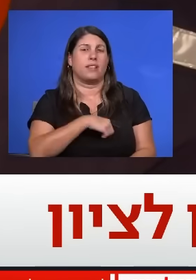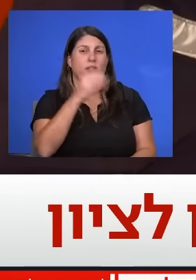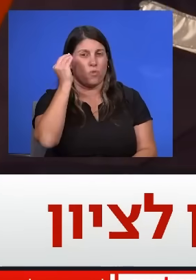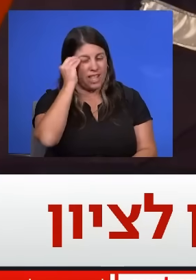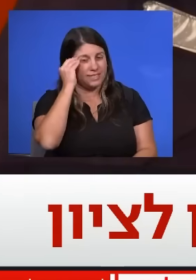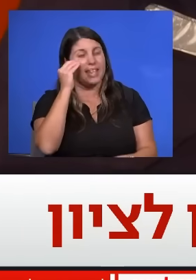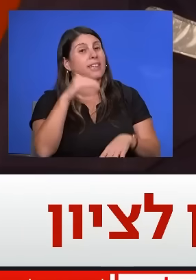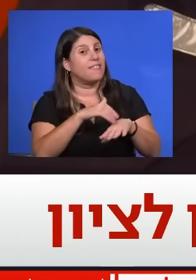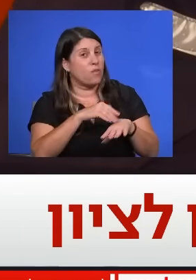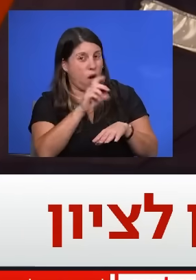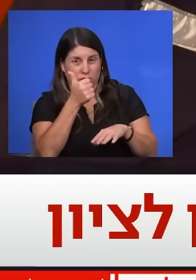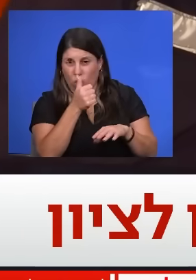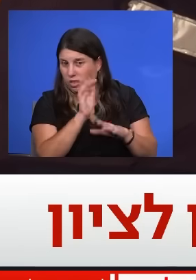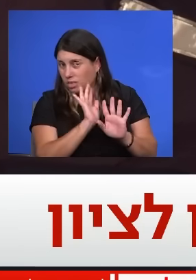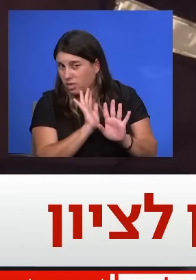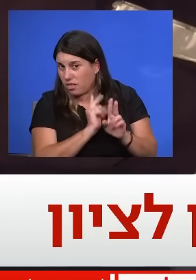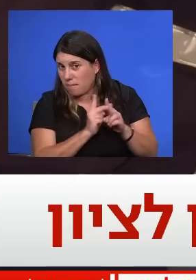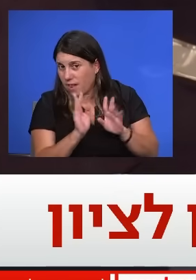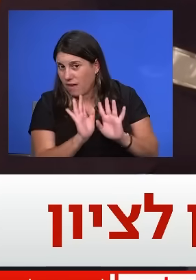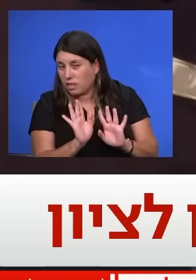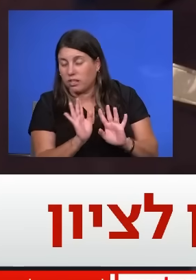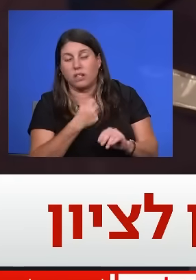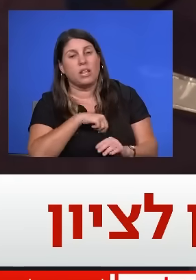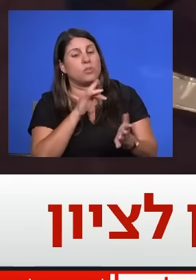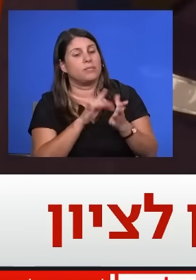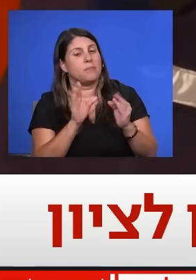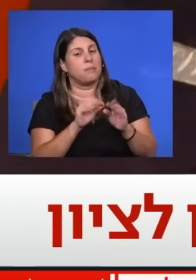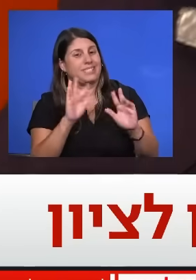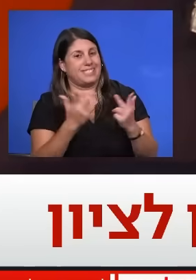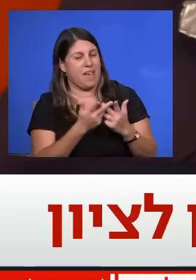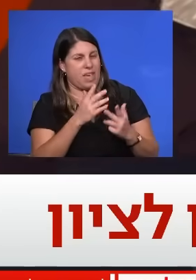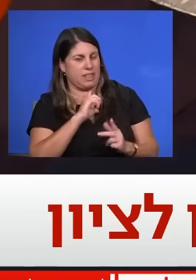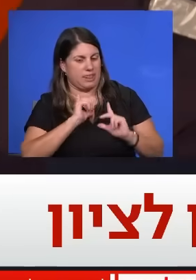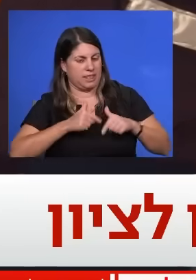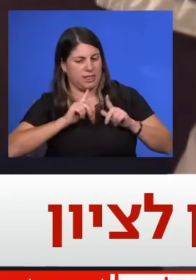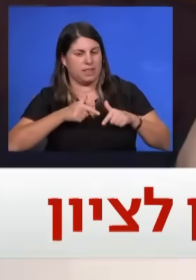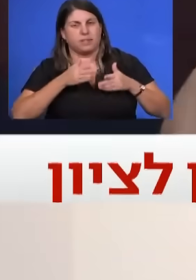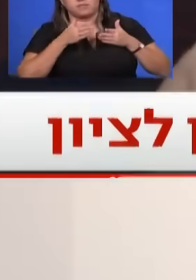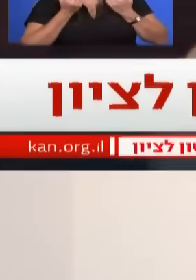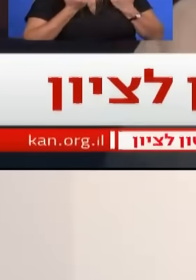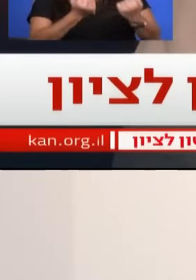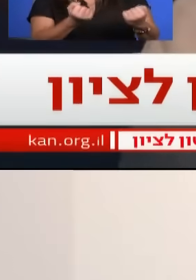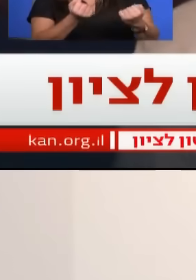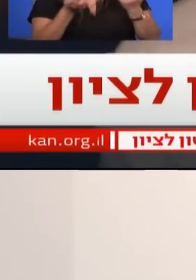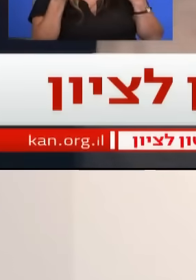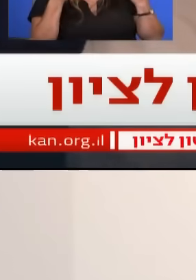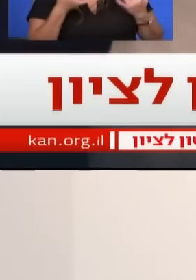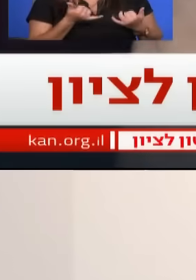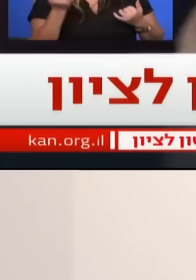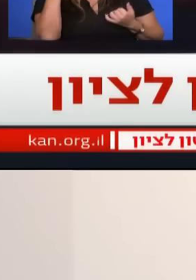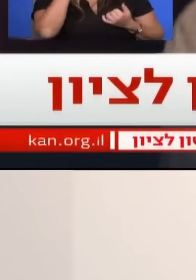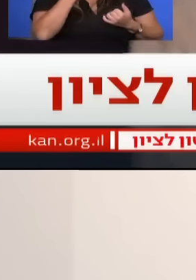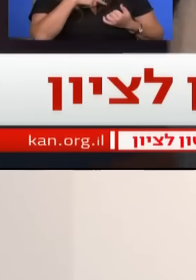בלבד. אנחנו נמצאים כרגע עם הצוות בדרך לשם. כרגע אנחנו מבינים ממגן דוד